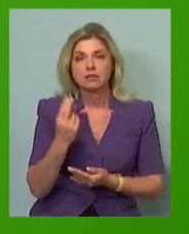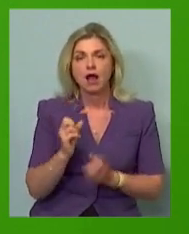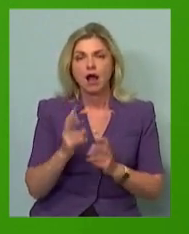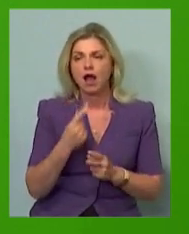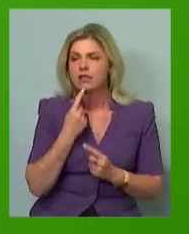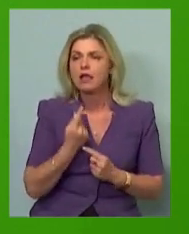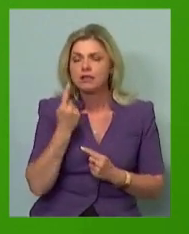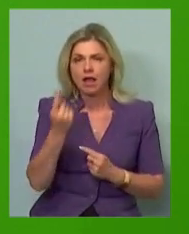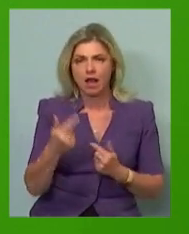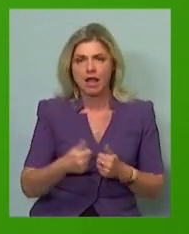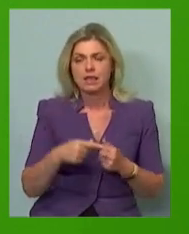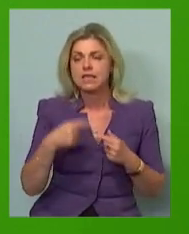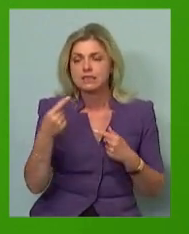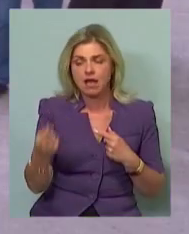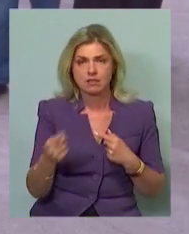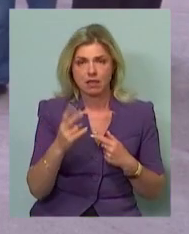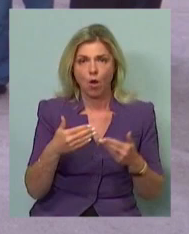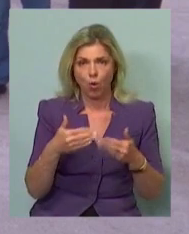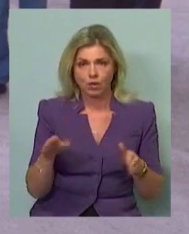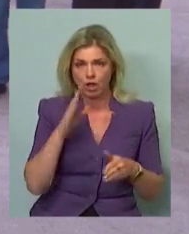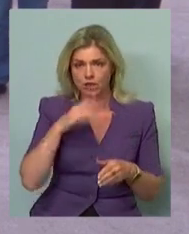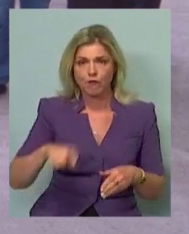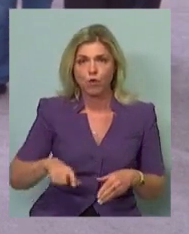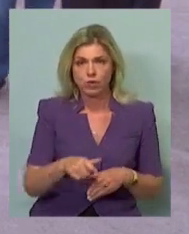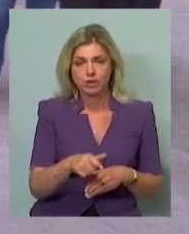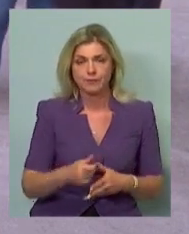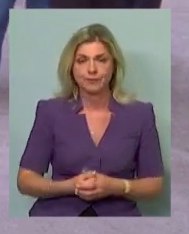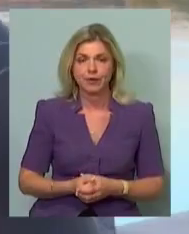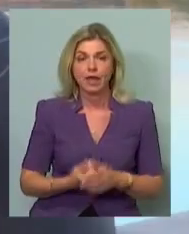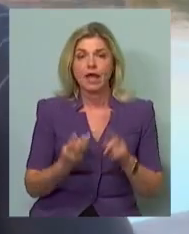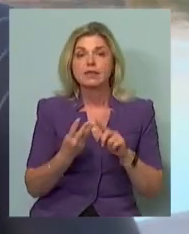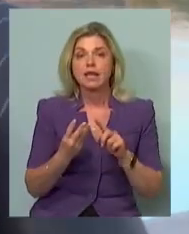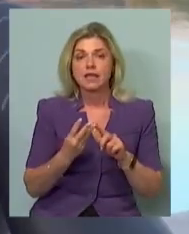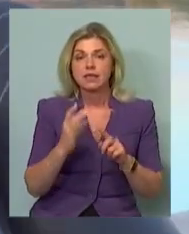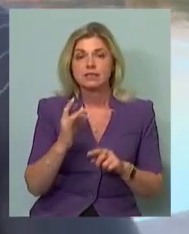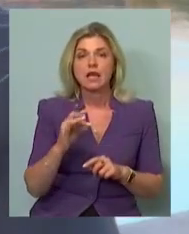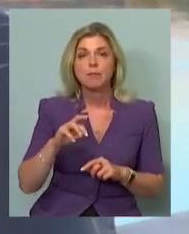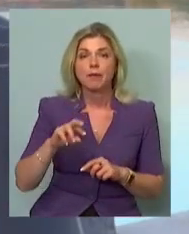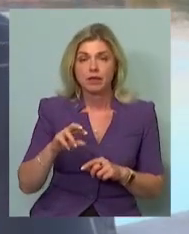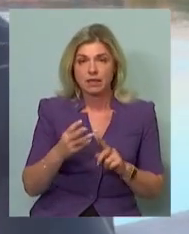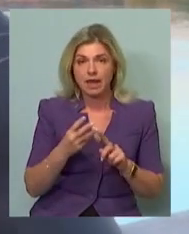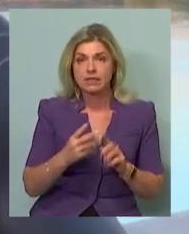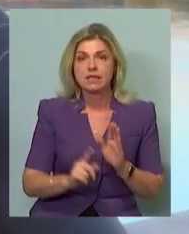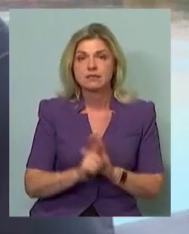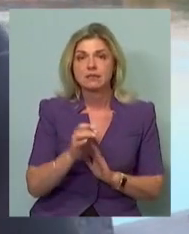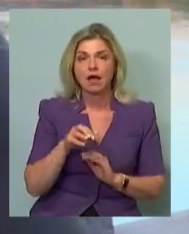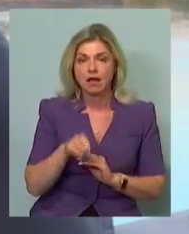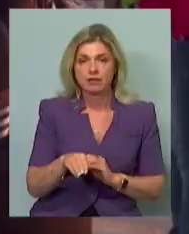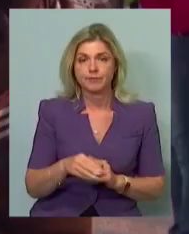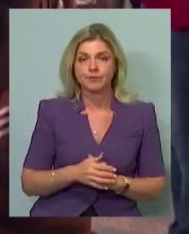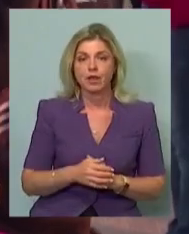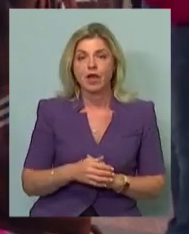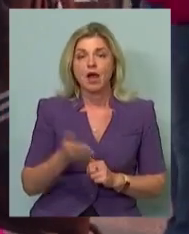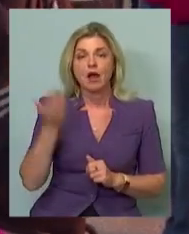змагань на відкритій воді. Вже третій старт за серпень здійснить Михайло Романишин під час сьогоднішніх змагань з плавання.